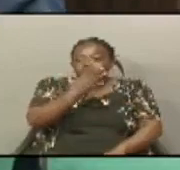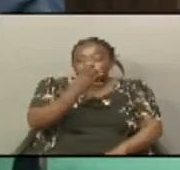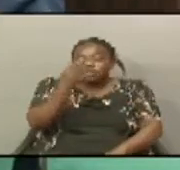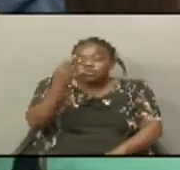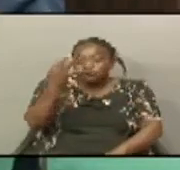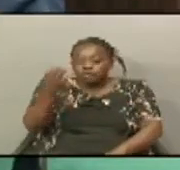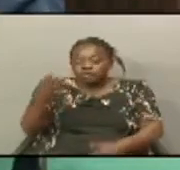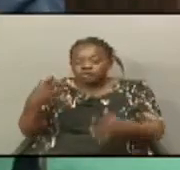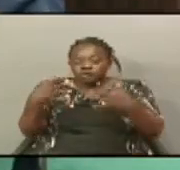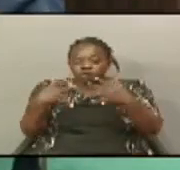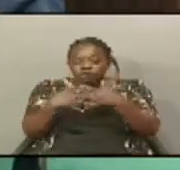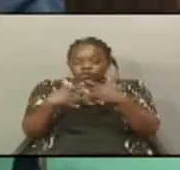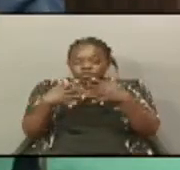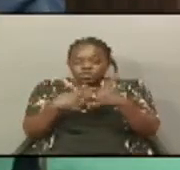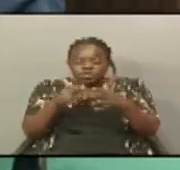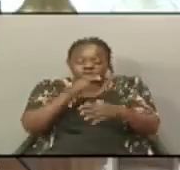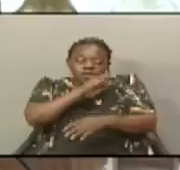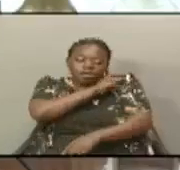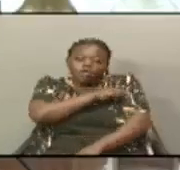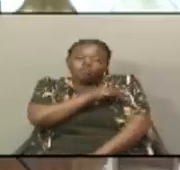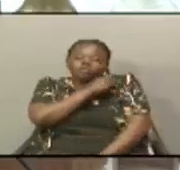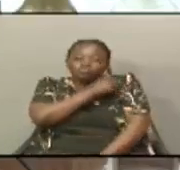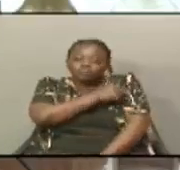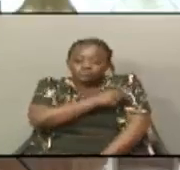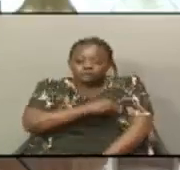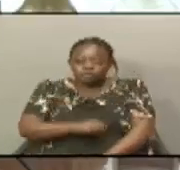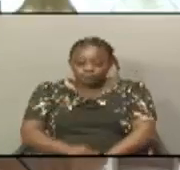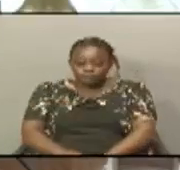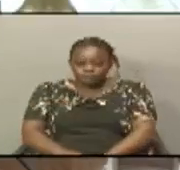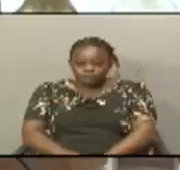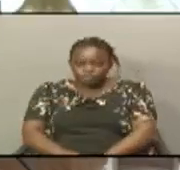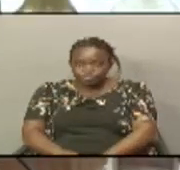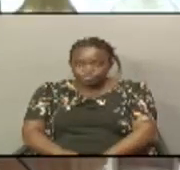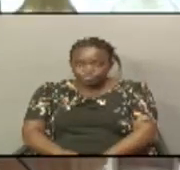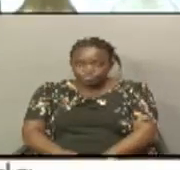ku lw'okusatu mu ddwaliro ebwera.